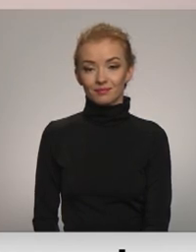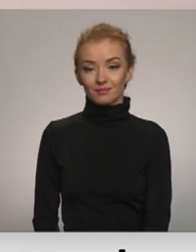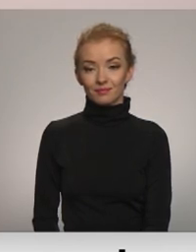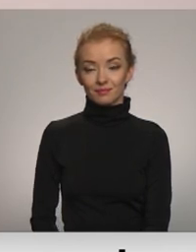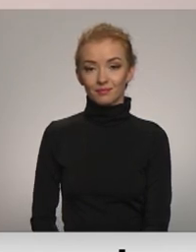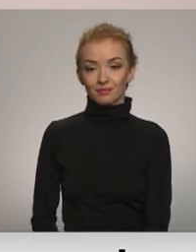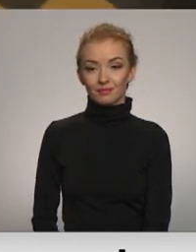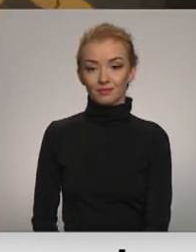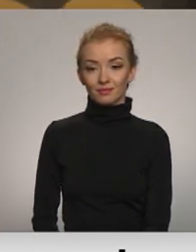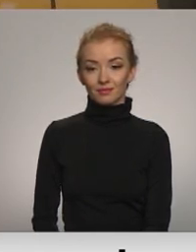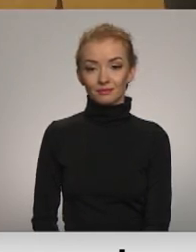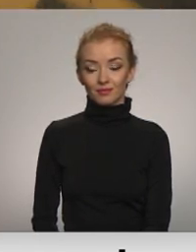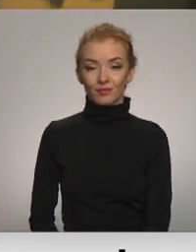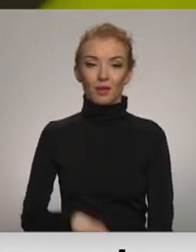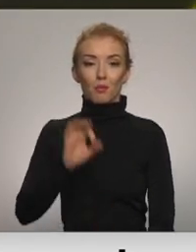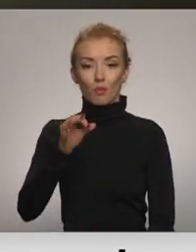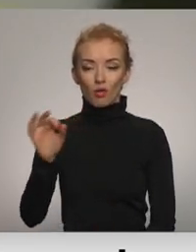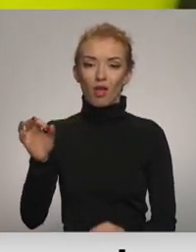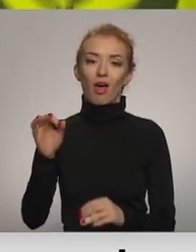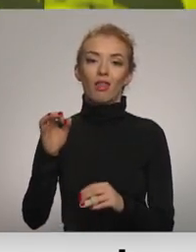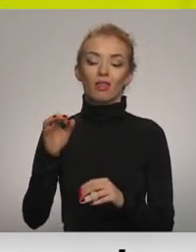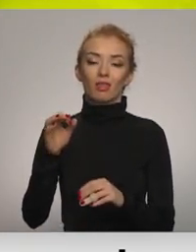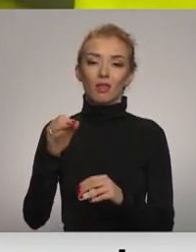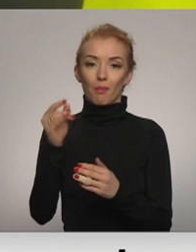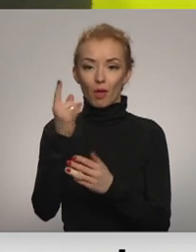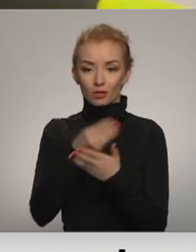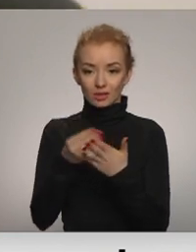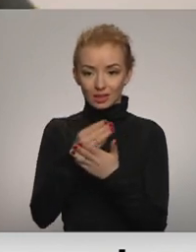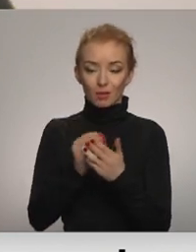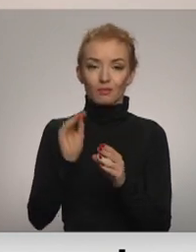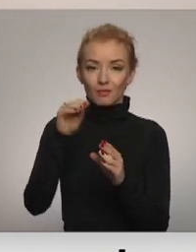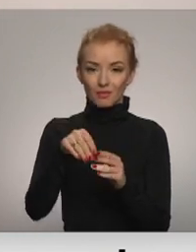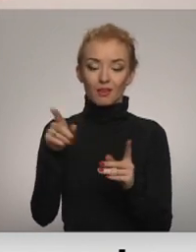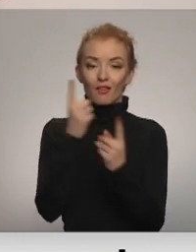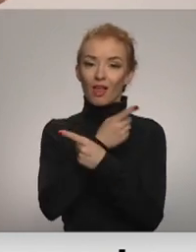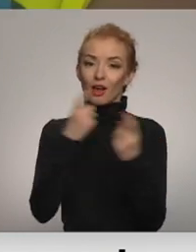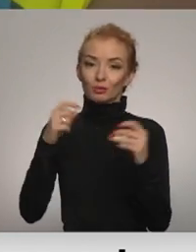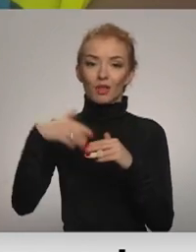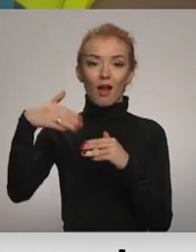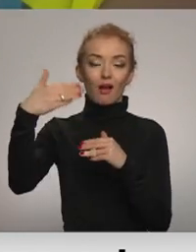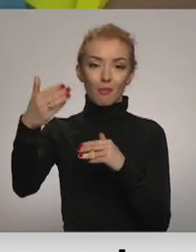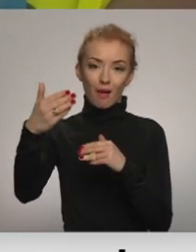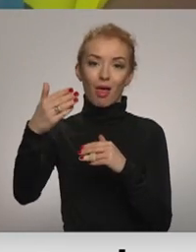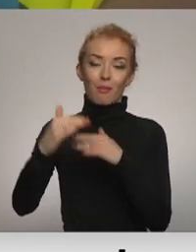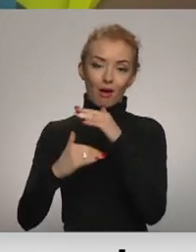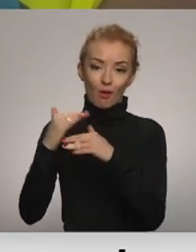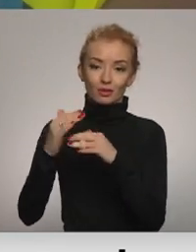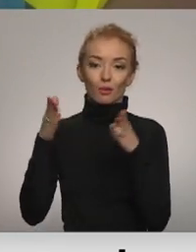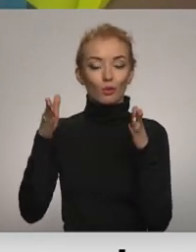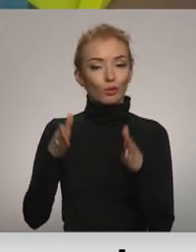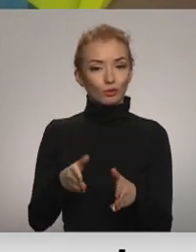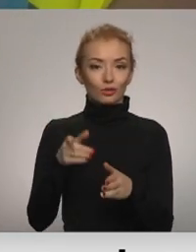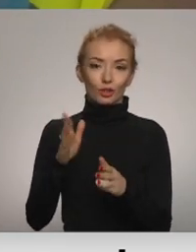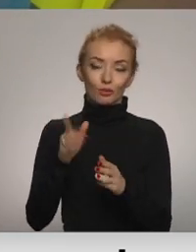Monēta, ārstu un pacientu vēlējumi un bērnu zīmējumi būs vēstījums nākamajām paudzēm, kas mūžam atradīsies